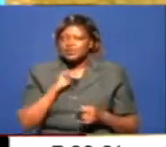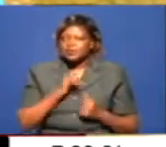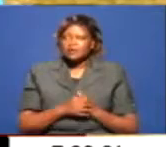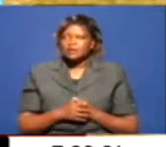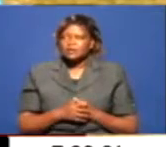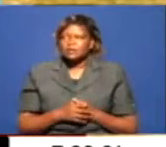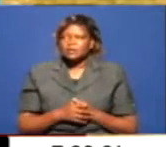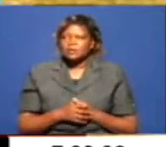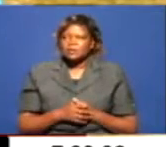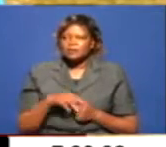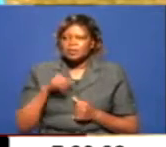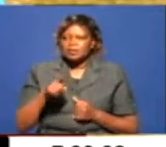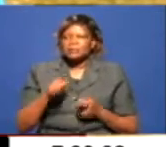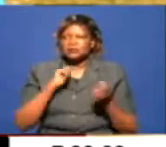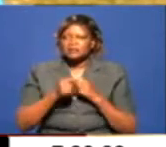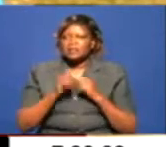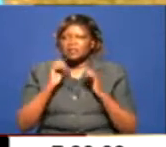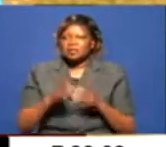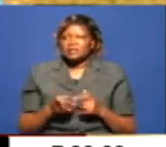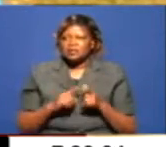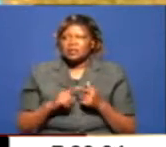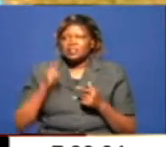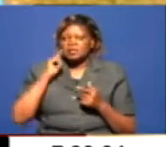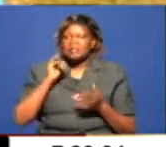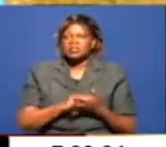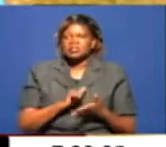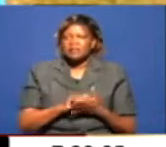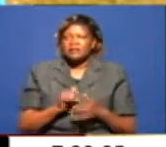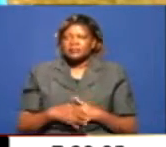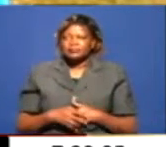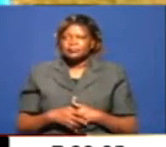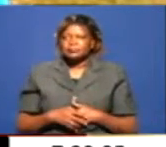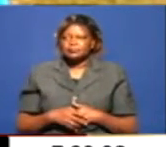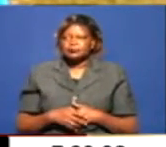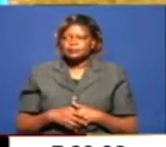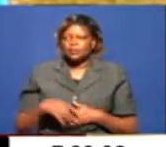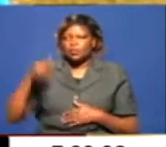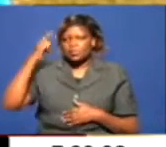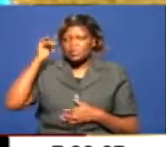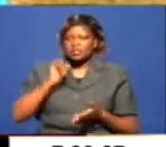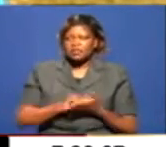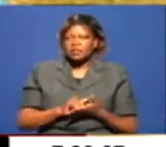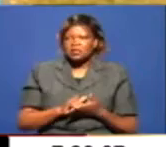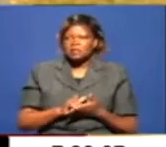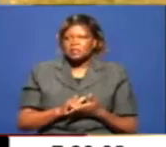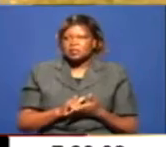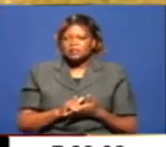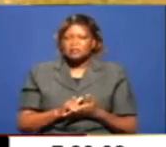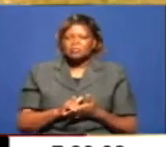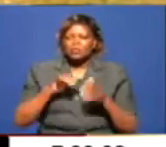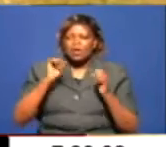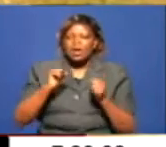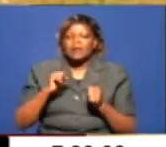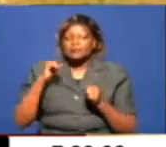ubingwa. So hii haija change chochote. Na nadhani sasa imetoka katika fikira zetu kwamba unbeaten. Nadhani ndio mtu